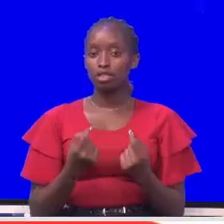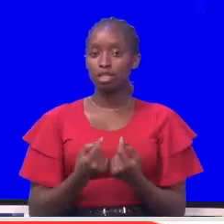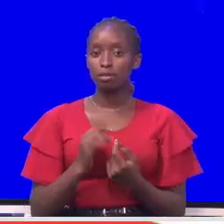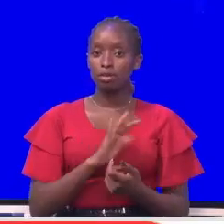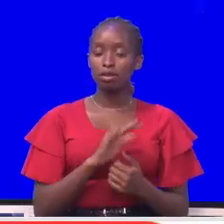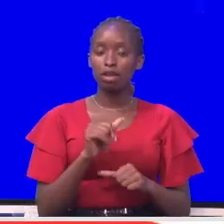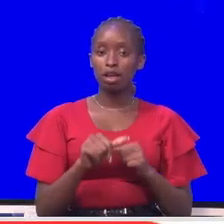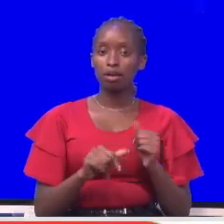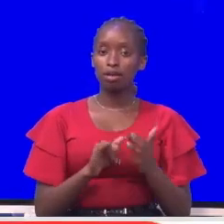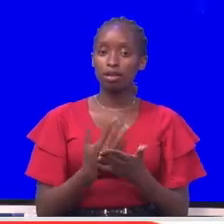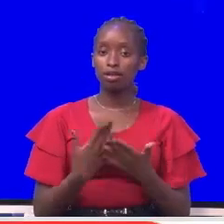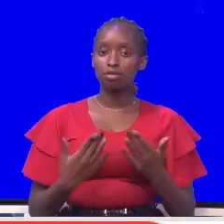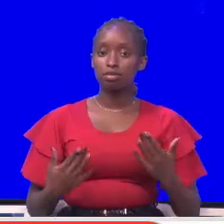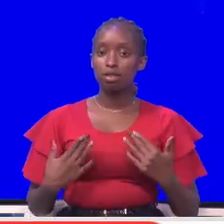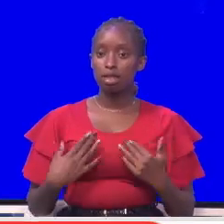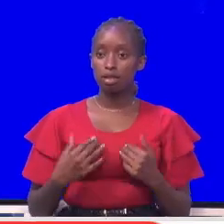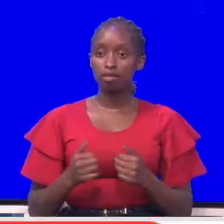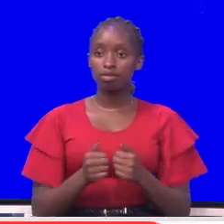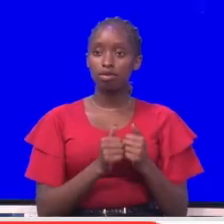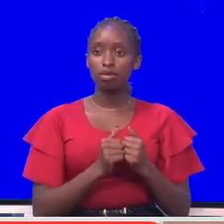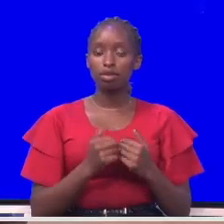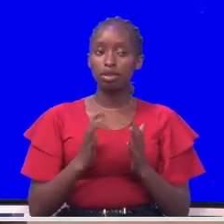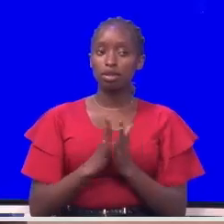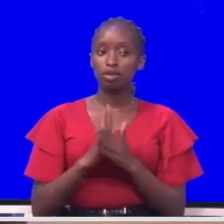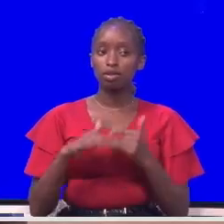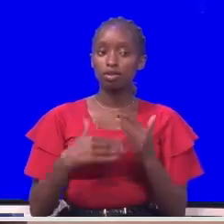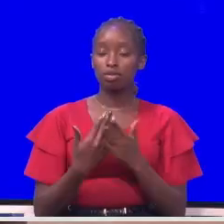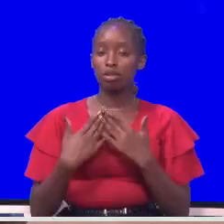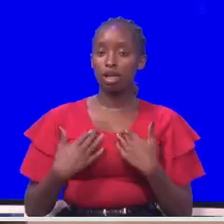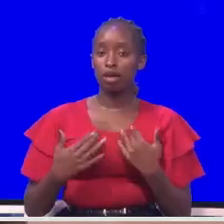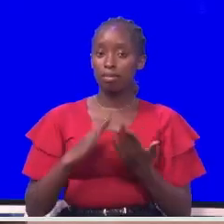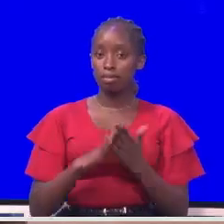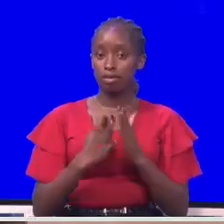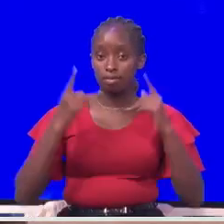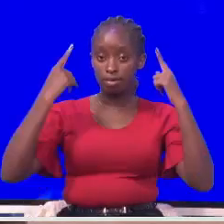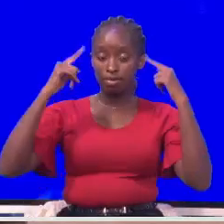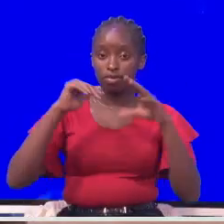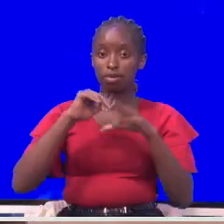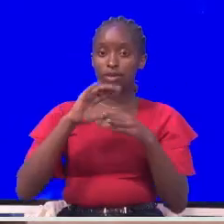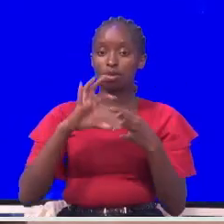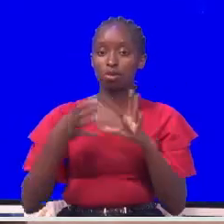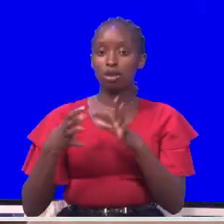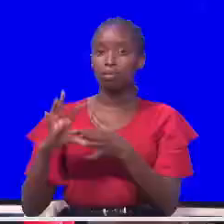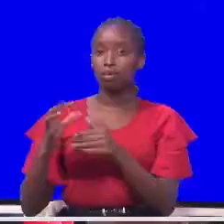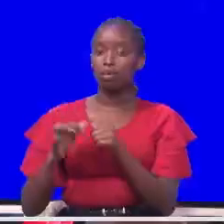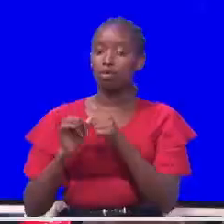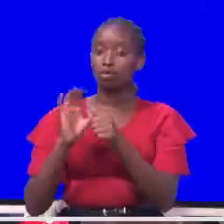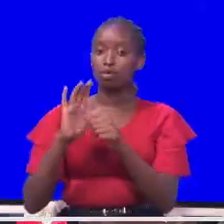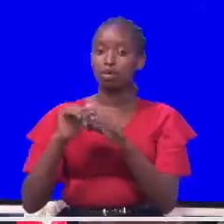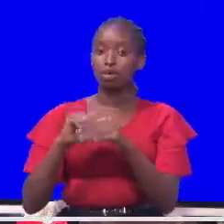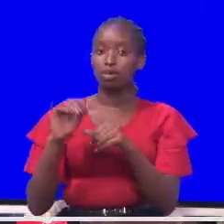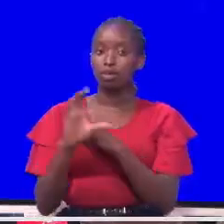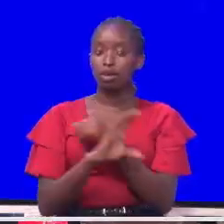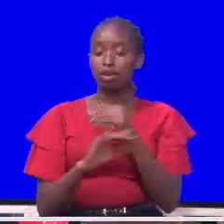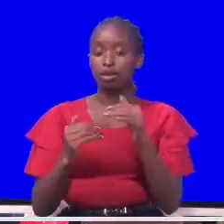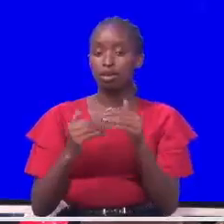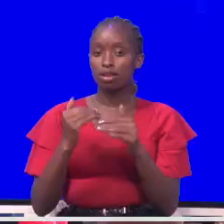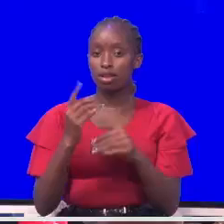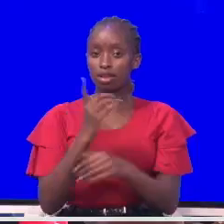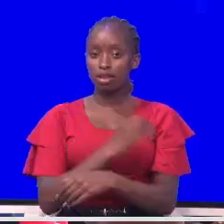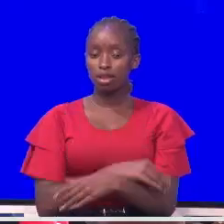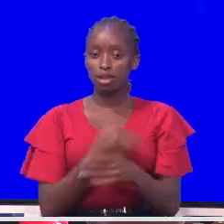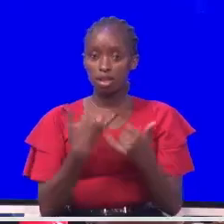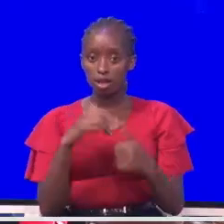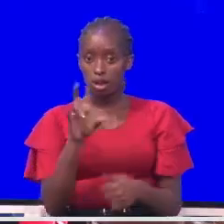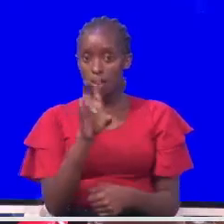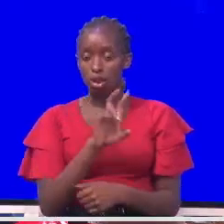kijiti kiko imara na kina matumaini ya kufuzu Olimpiki. Kikosi hicho kitaelekea nchini Afrika Kusini siku zijazo kutafuta muda